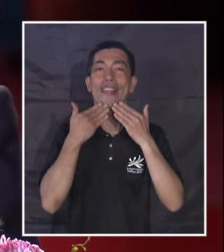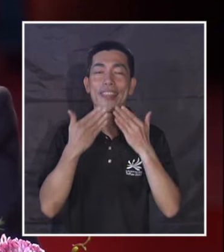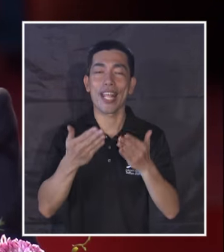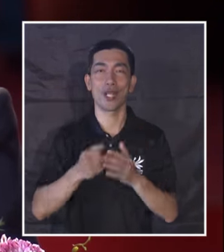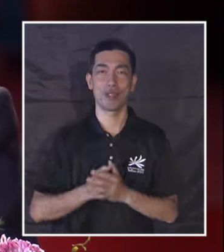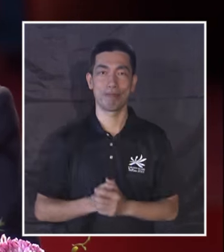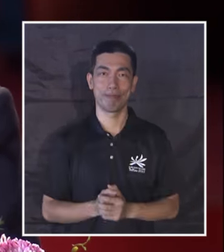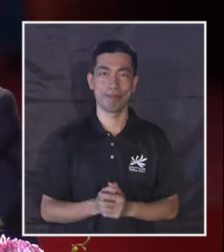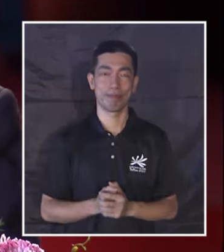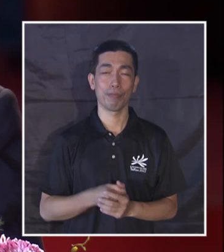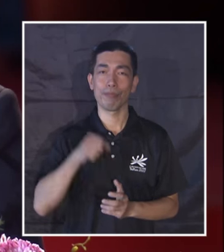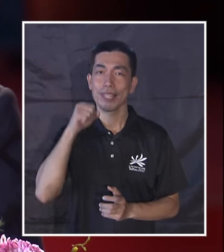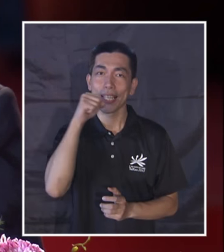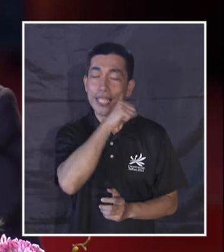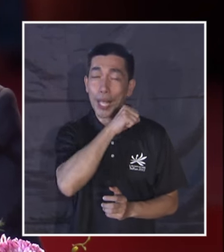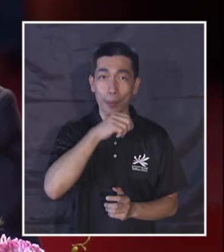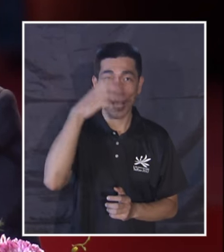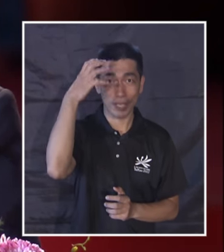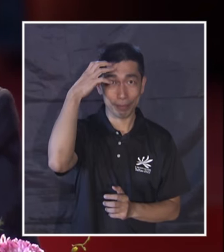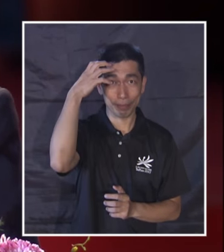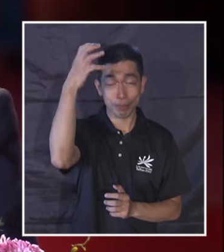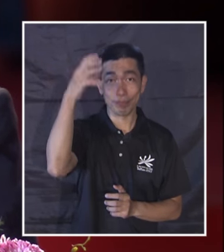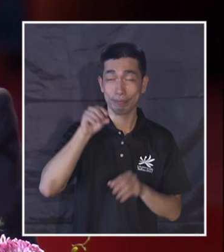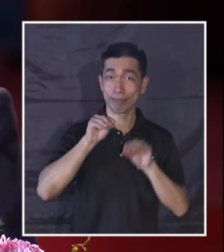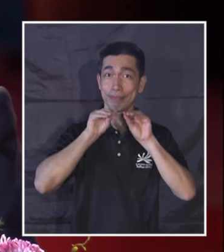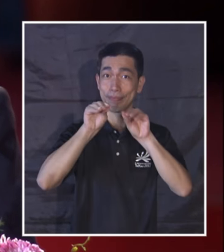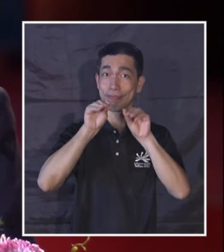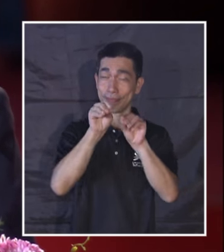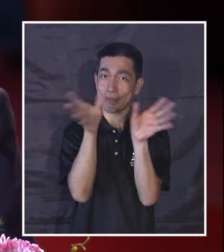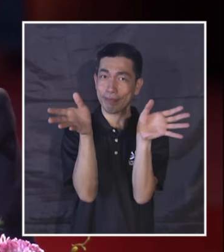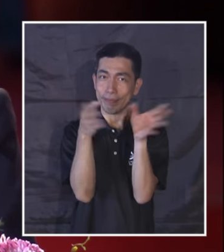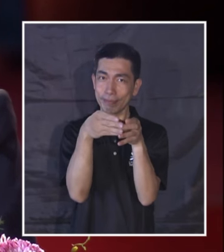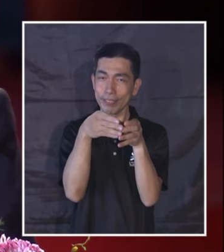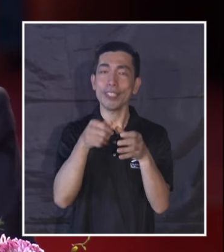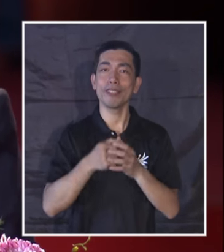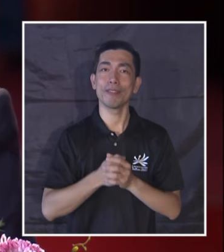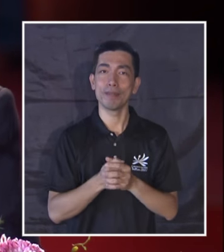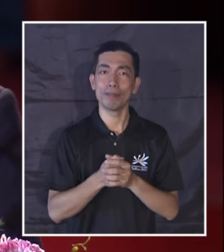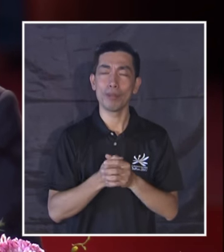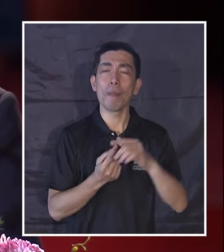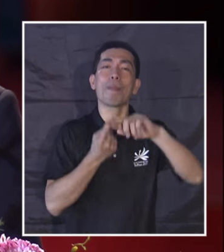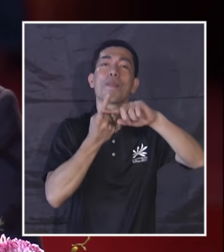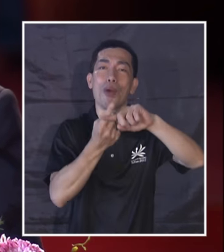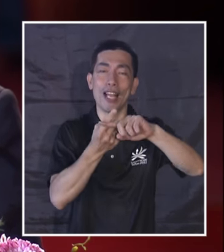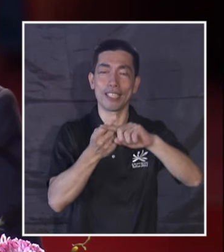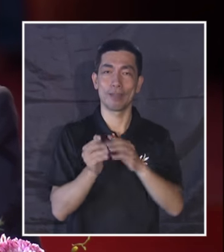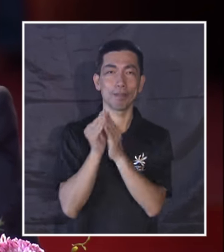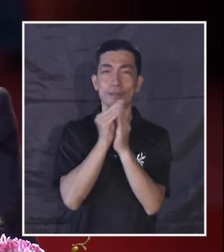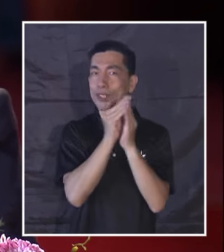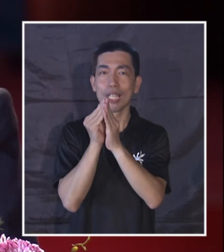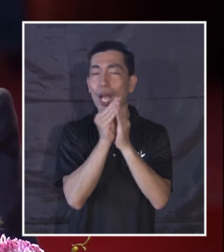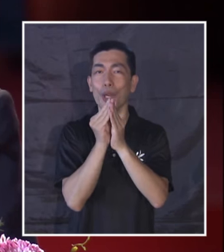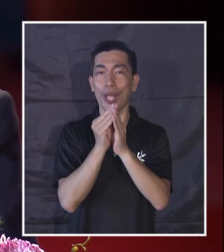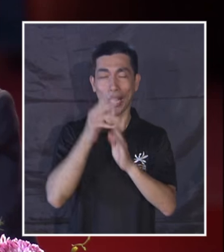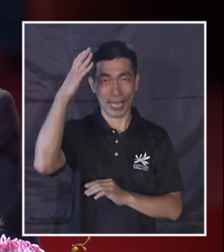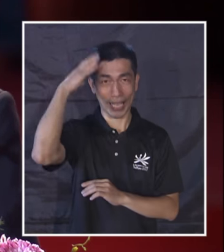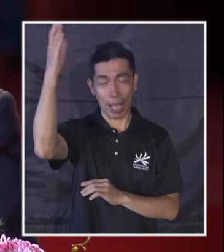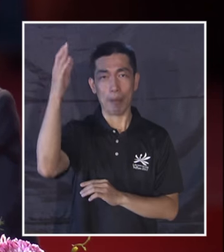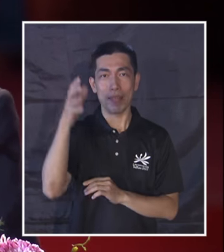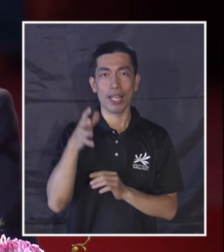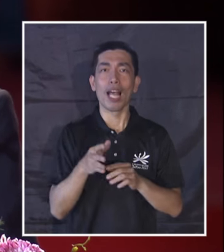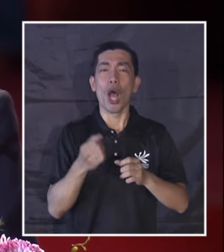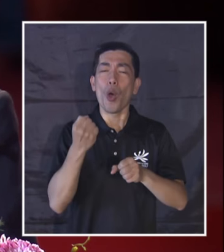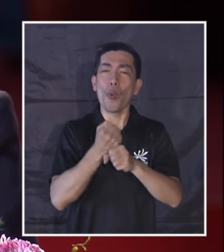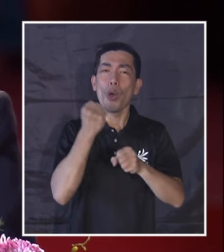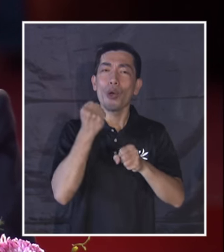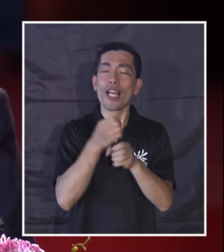育部，桃园市已经成功的取得108年全国运